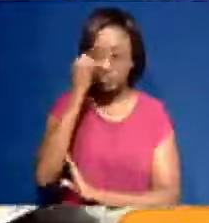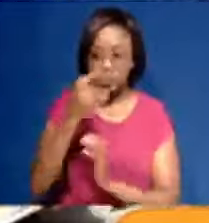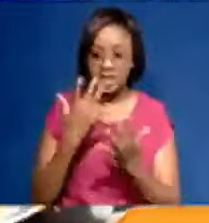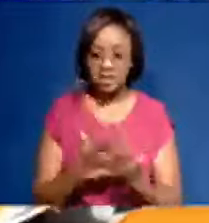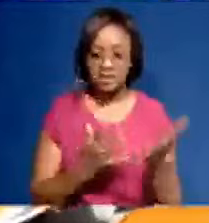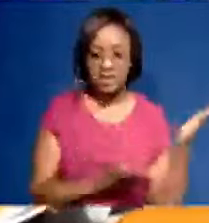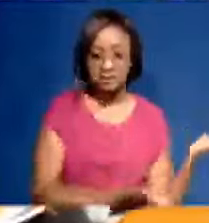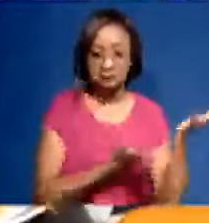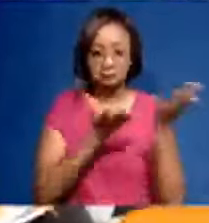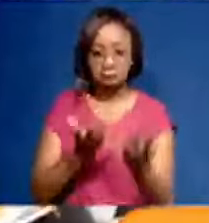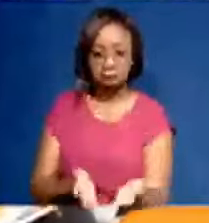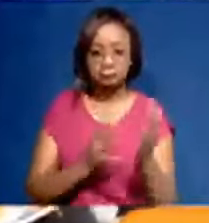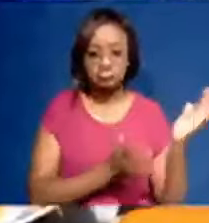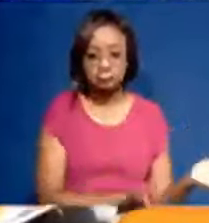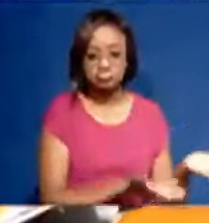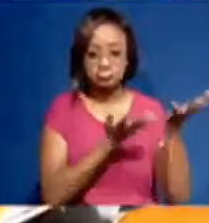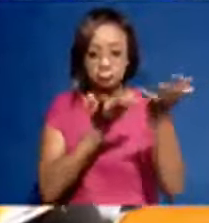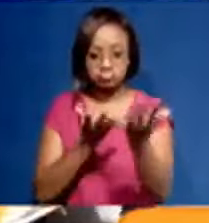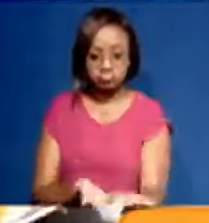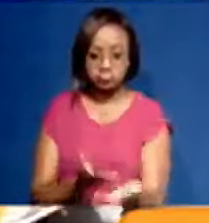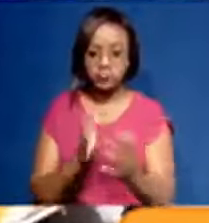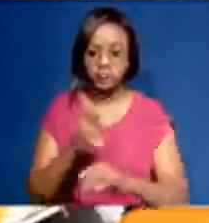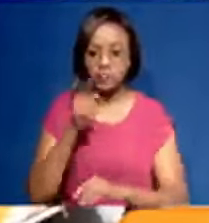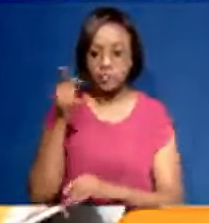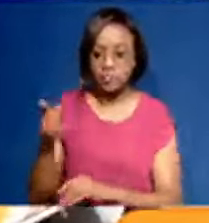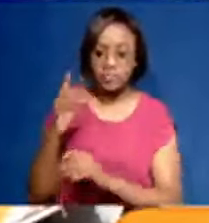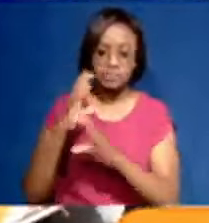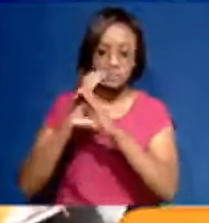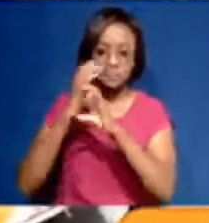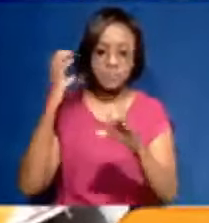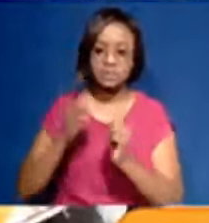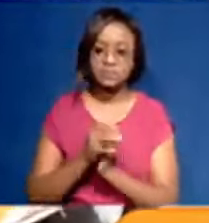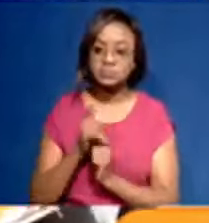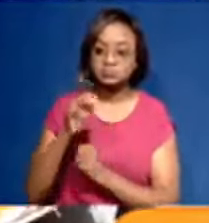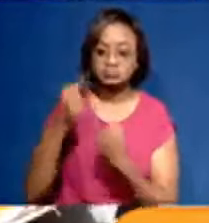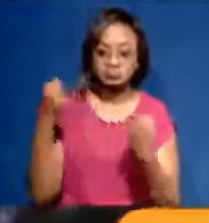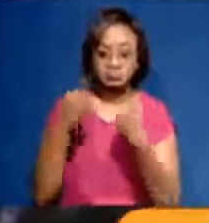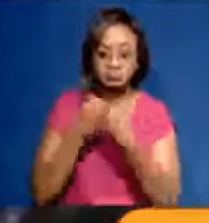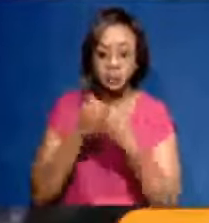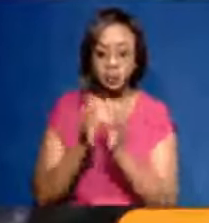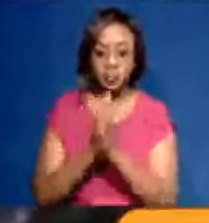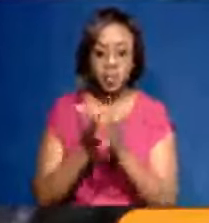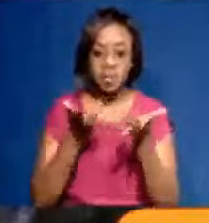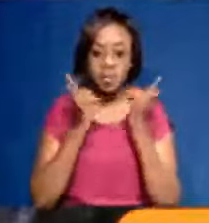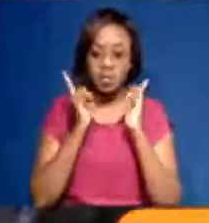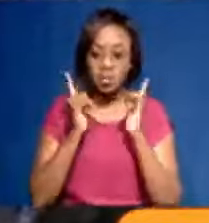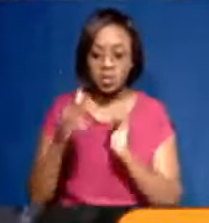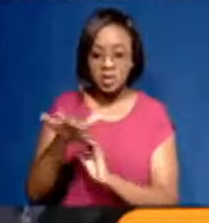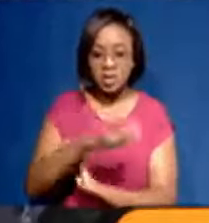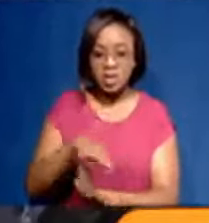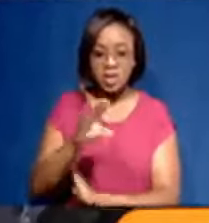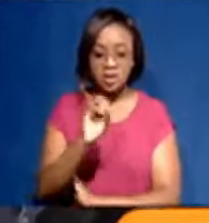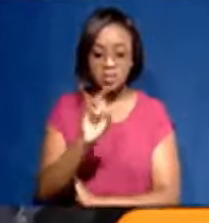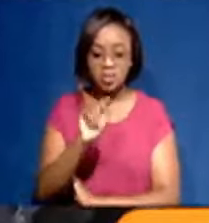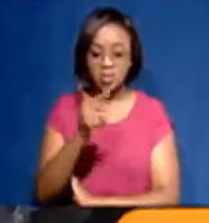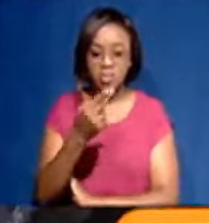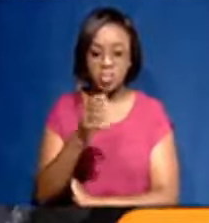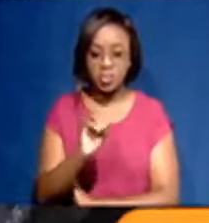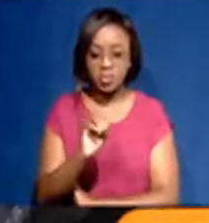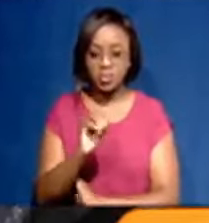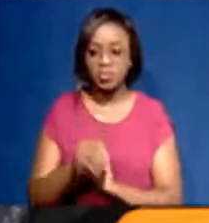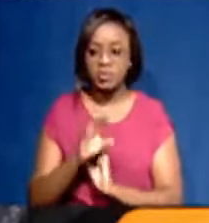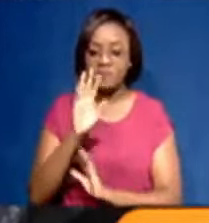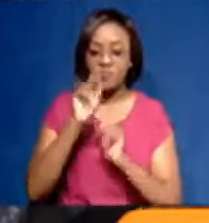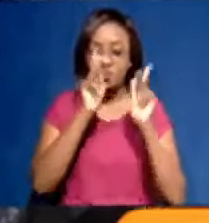yao iliyosalia humo. Basi hili liligongana ana kwa ana na lori moja eneo la Otho kwenye barabara ya Kisumu